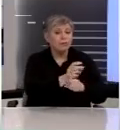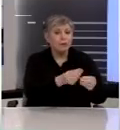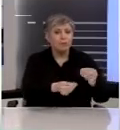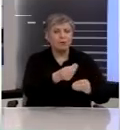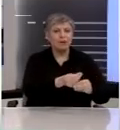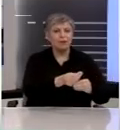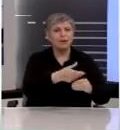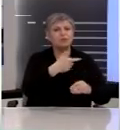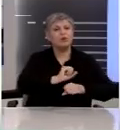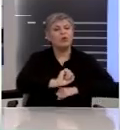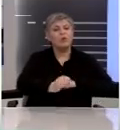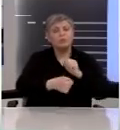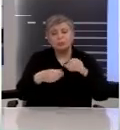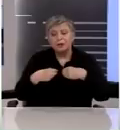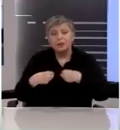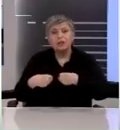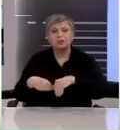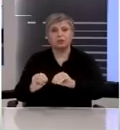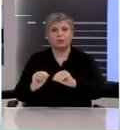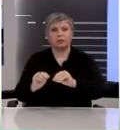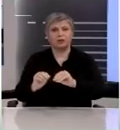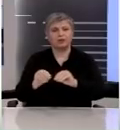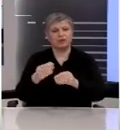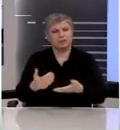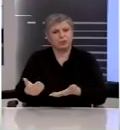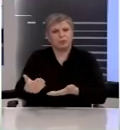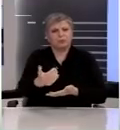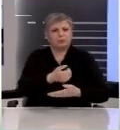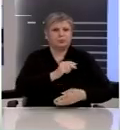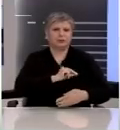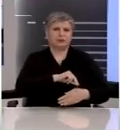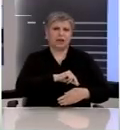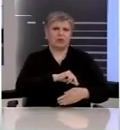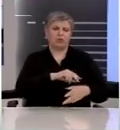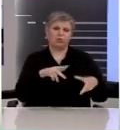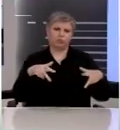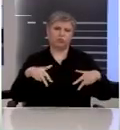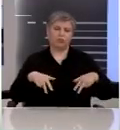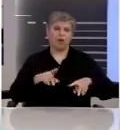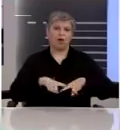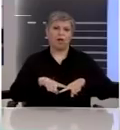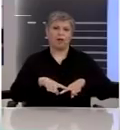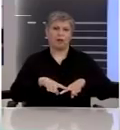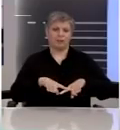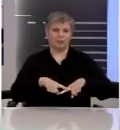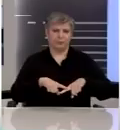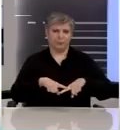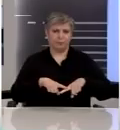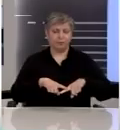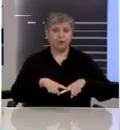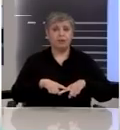στις υψηλότερες δυνατές τιμές για να πάρει το μεγαλύτερο δυνατό κέρδος στο ελληνικό δημόσιο. Αλλά λέτε